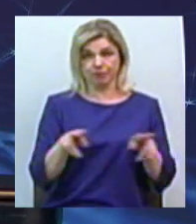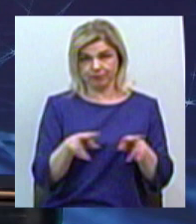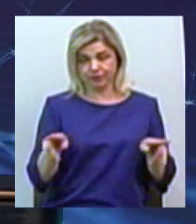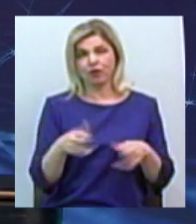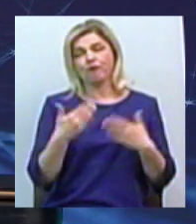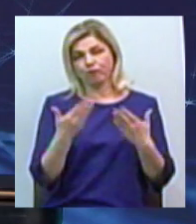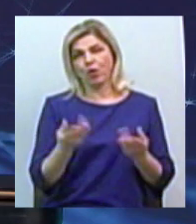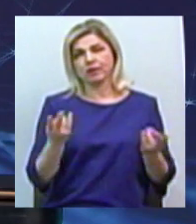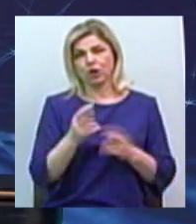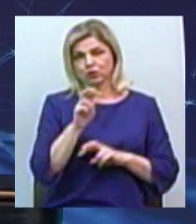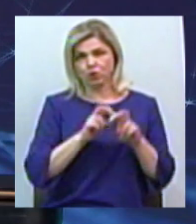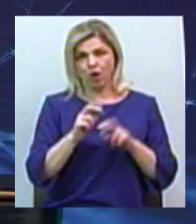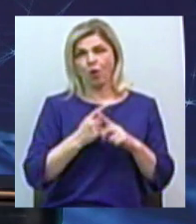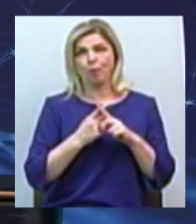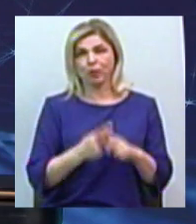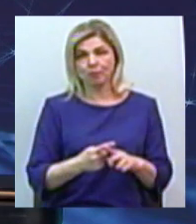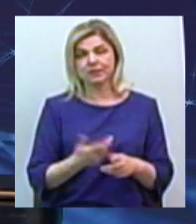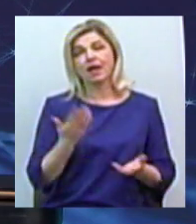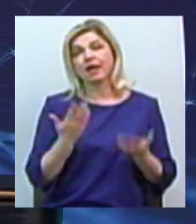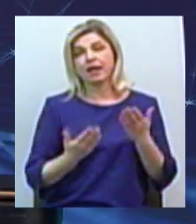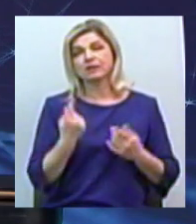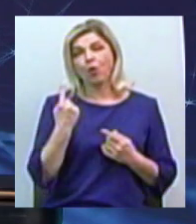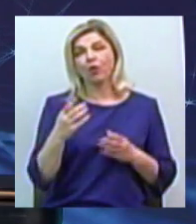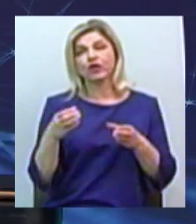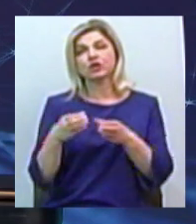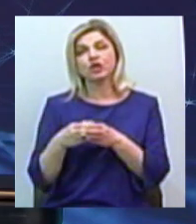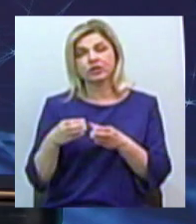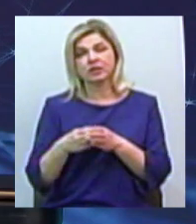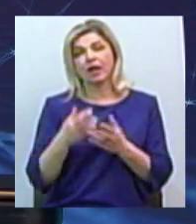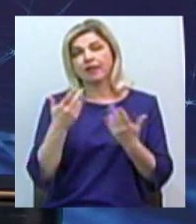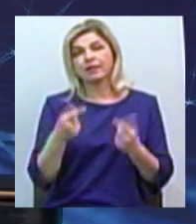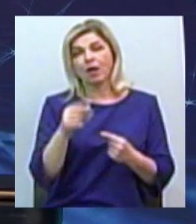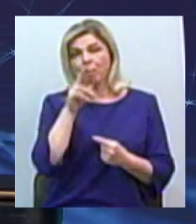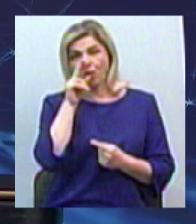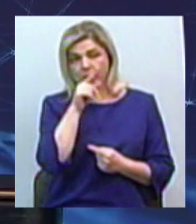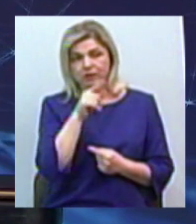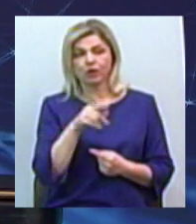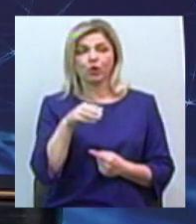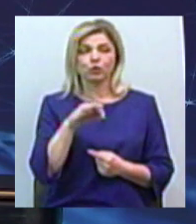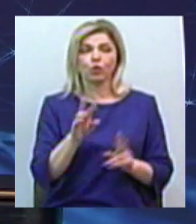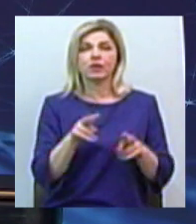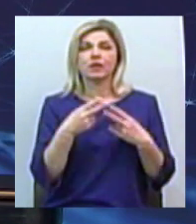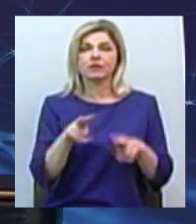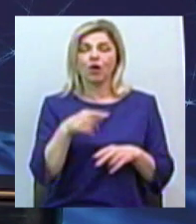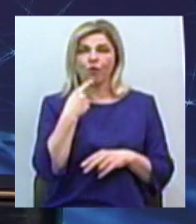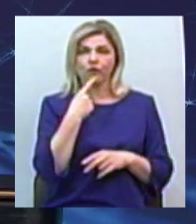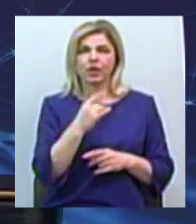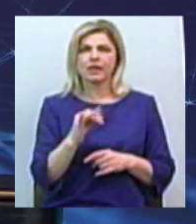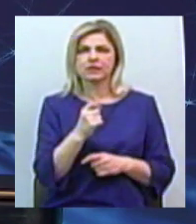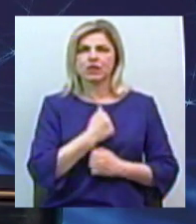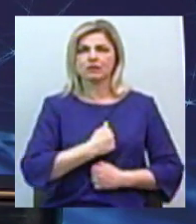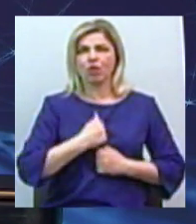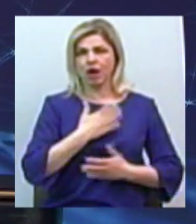якось шукати якийсь компроміс. І якщо одна частина, наприклад, десь помилилася, то не треба говорити із злорадством,